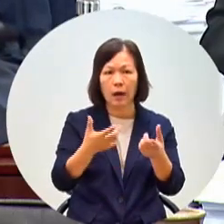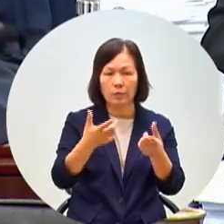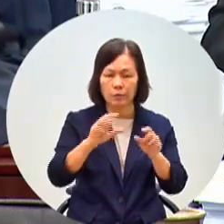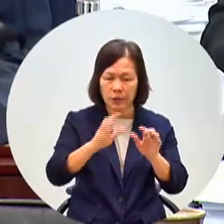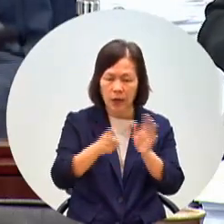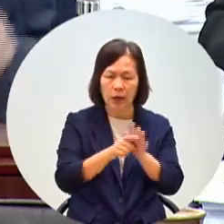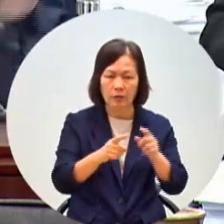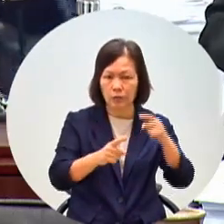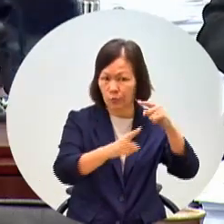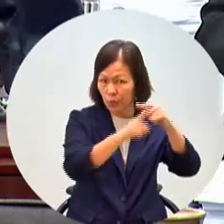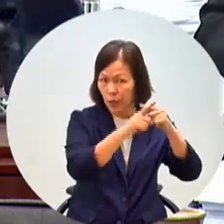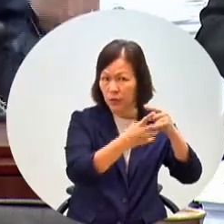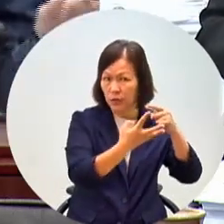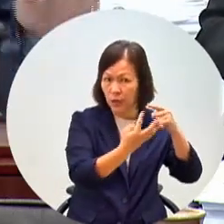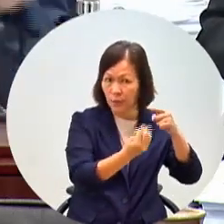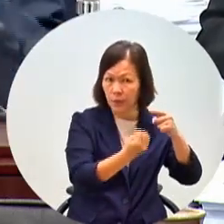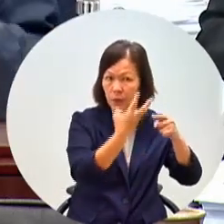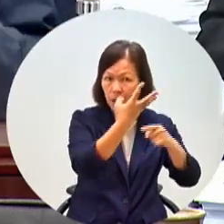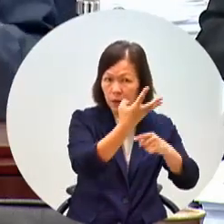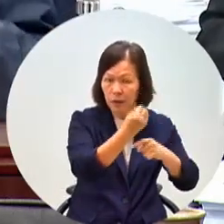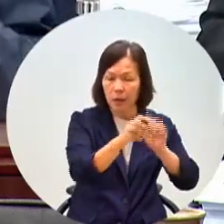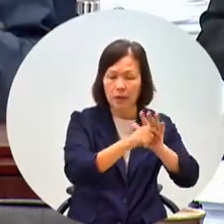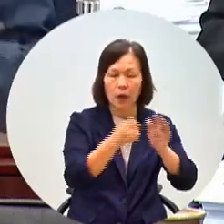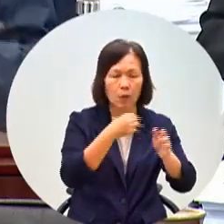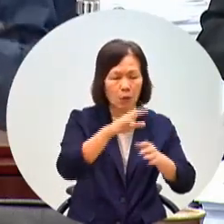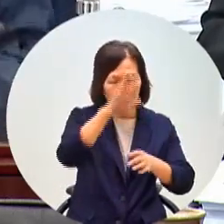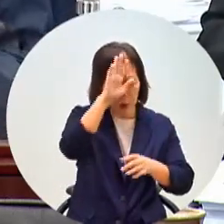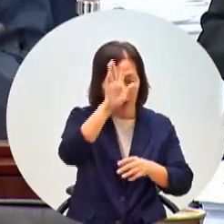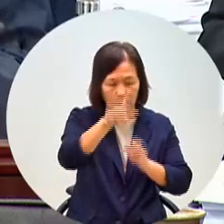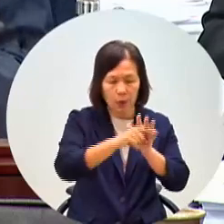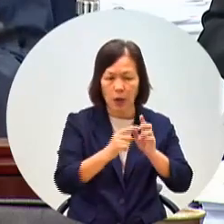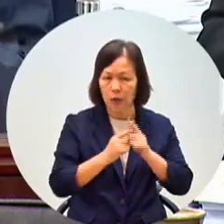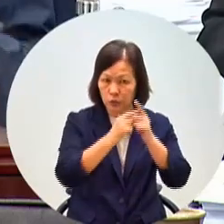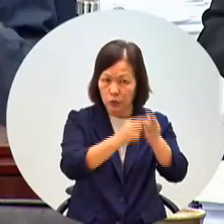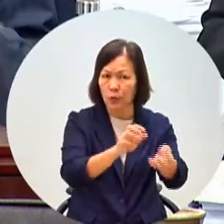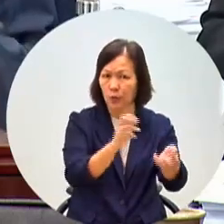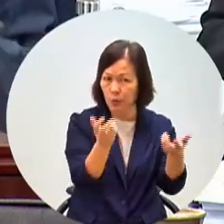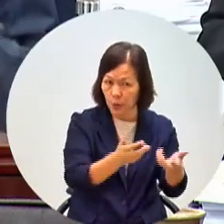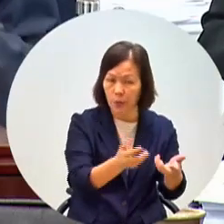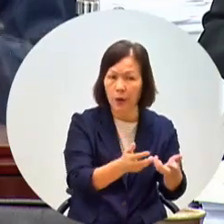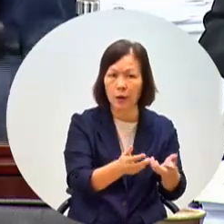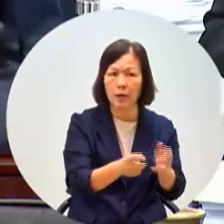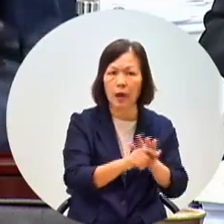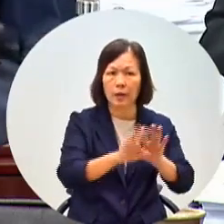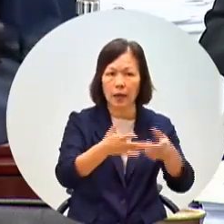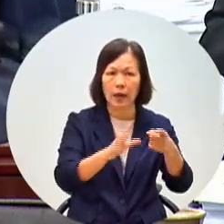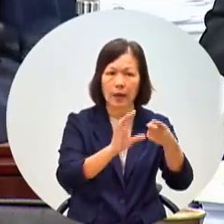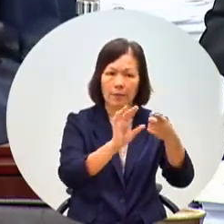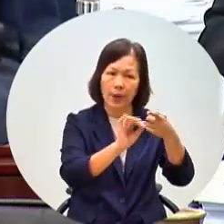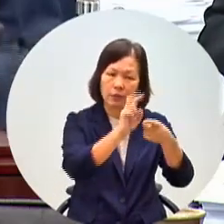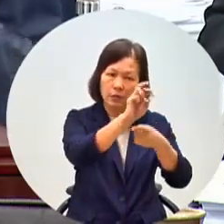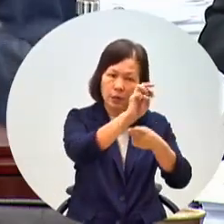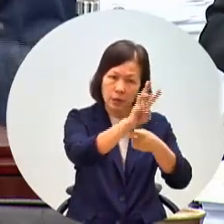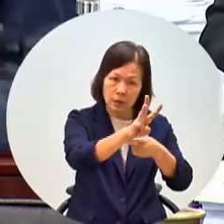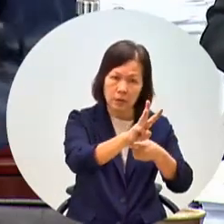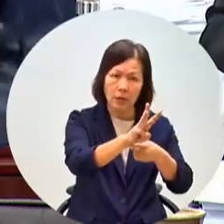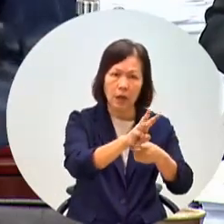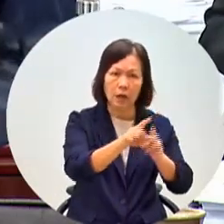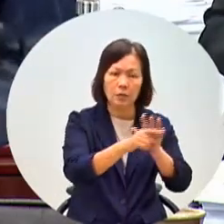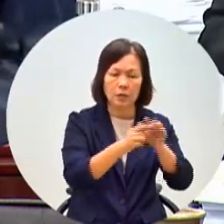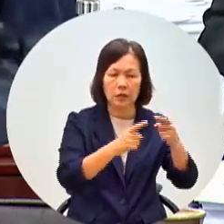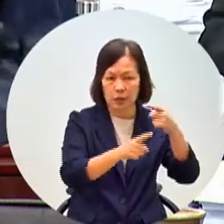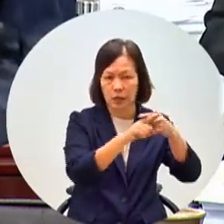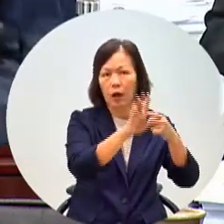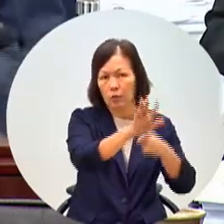阳性率啦、哦、就是说你有症状然后去诊所就医只有23%是快筛阳